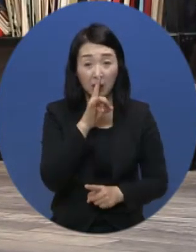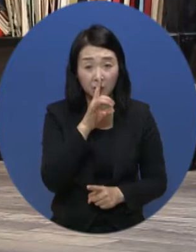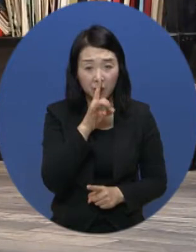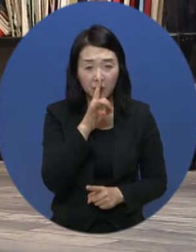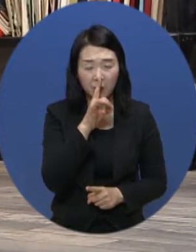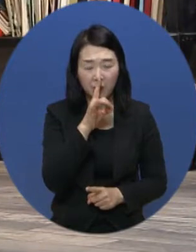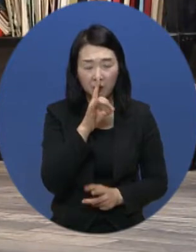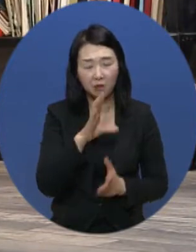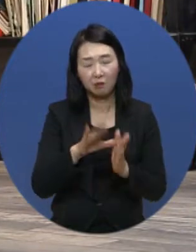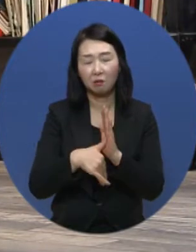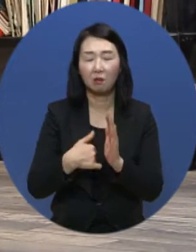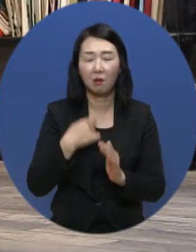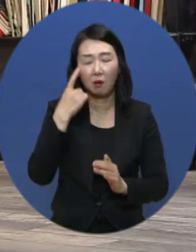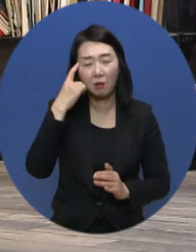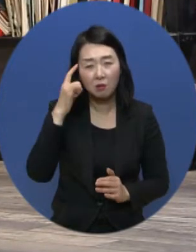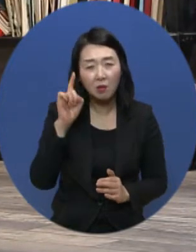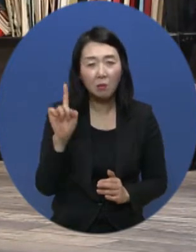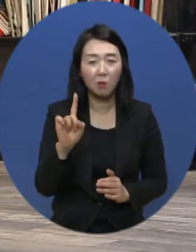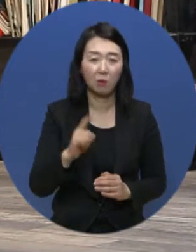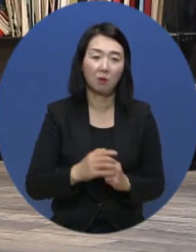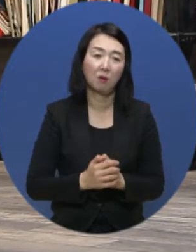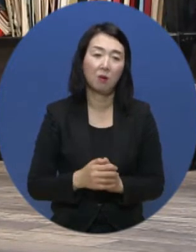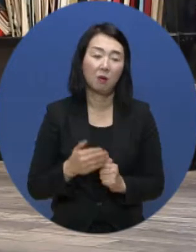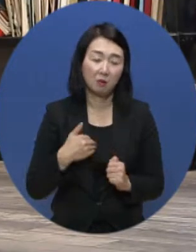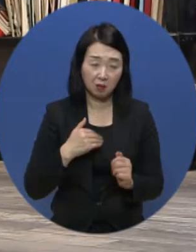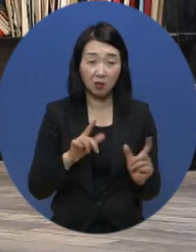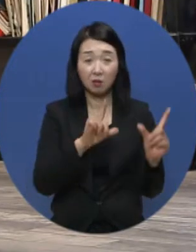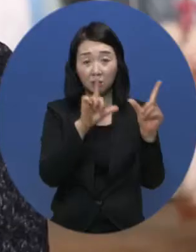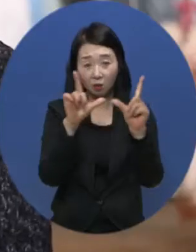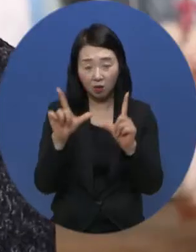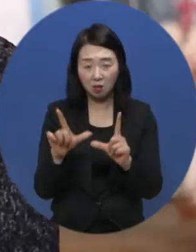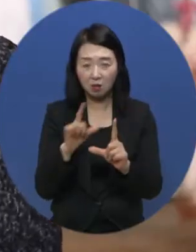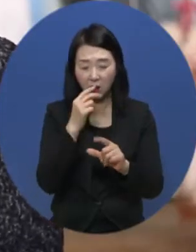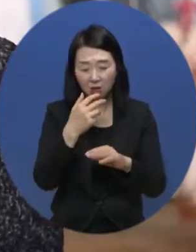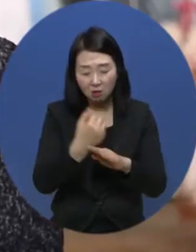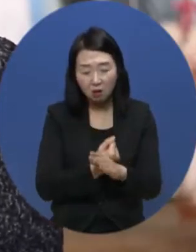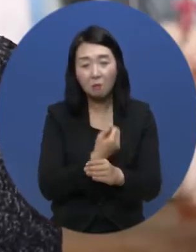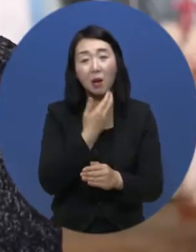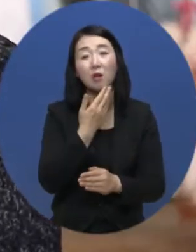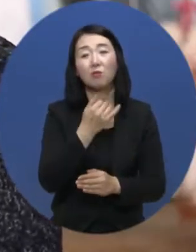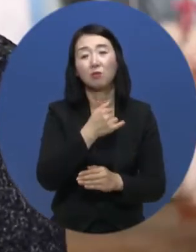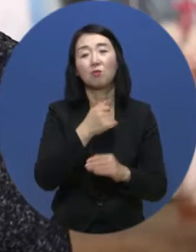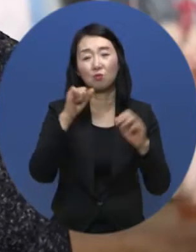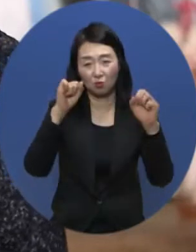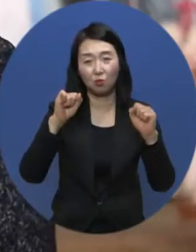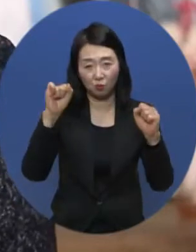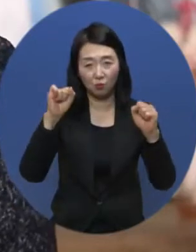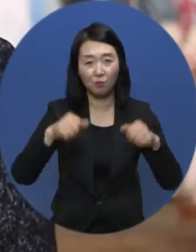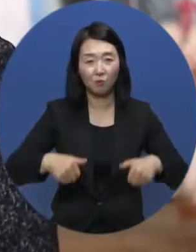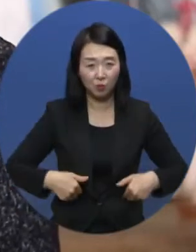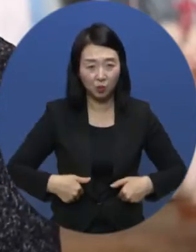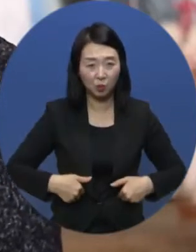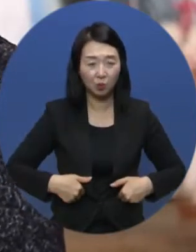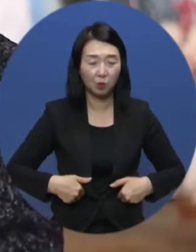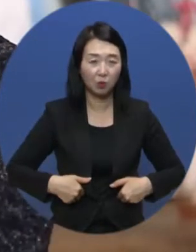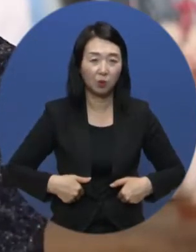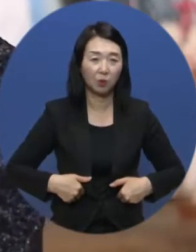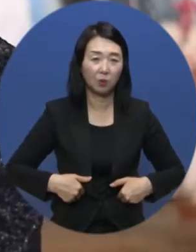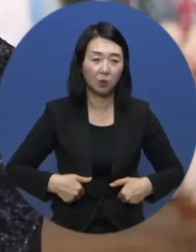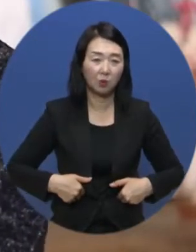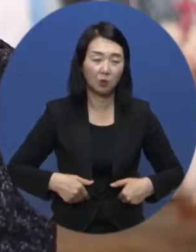있는 뭐 그런 운동을 해야 되겠다라는 생각이 들더라고요. 그래서 뭐 휠체어를 탄